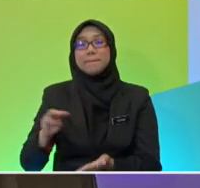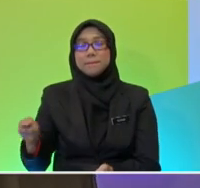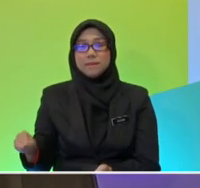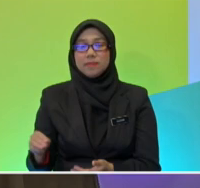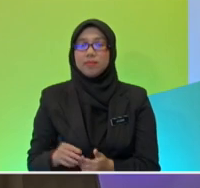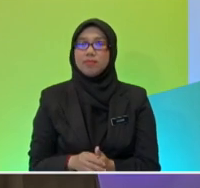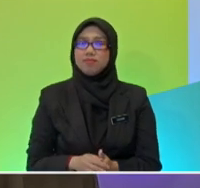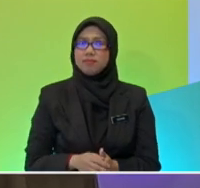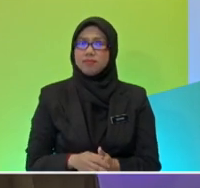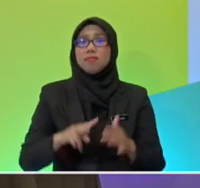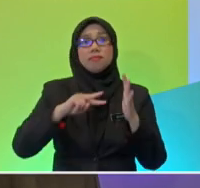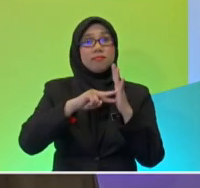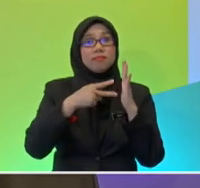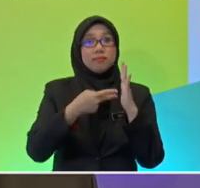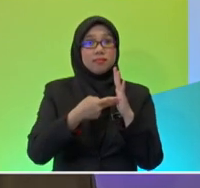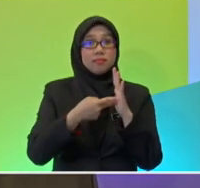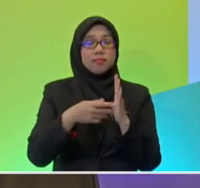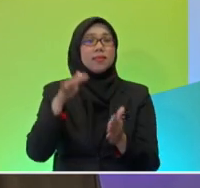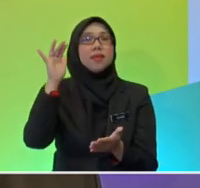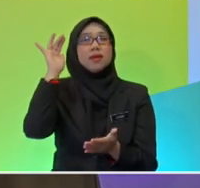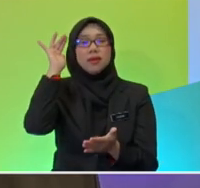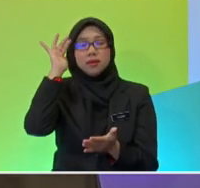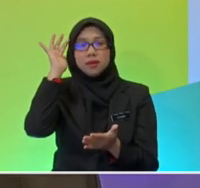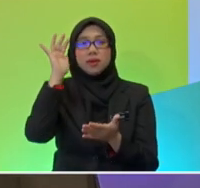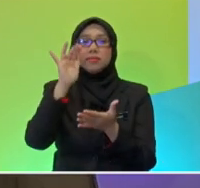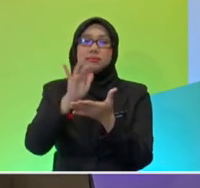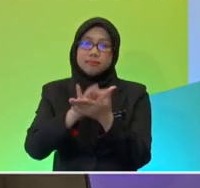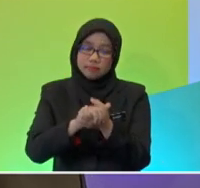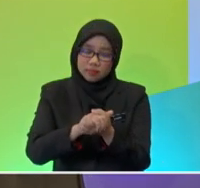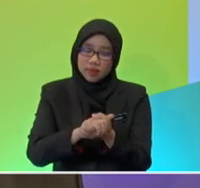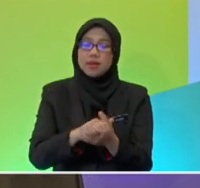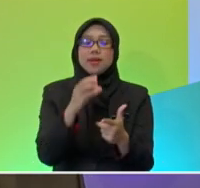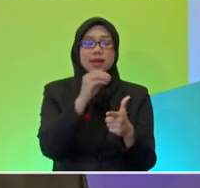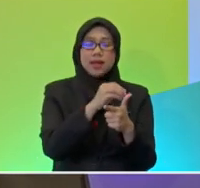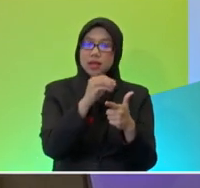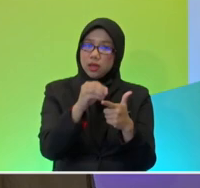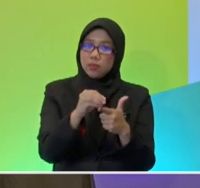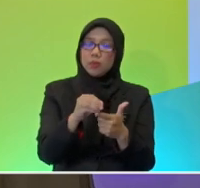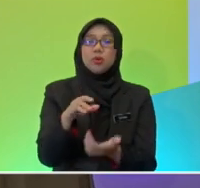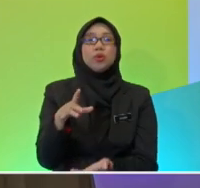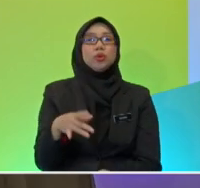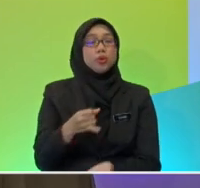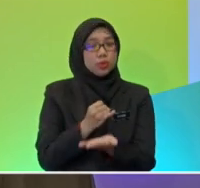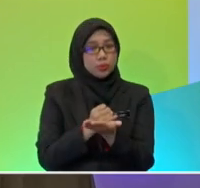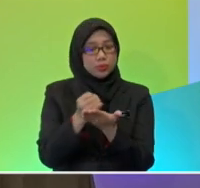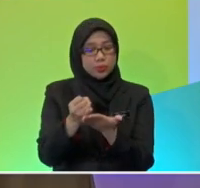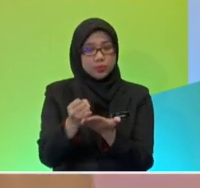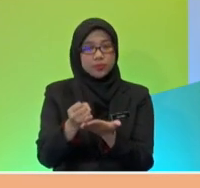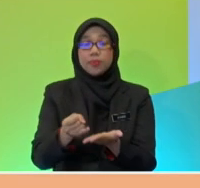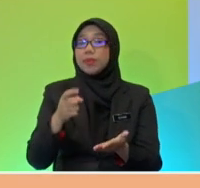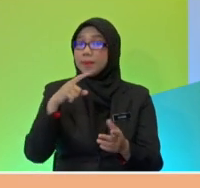amanah itu bermaksud kepercayaan ataupun kejujuran apabila kita